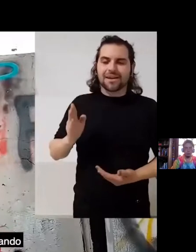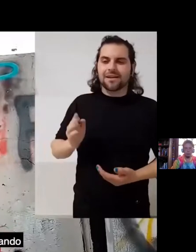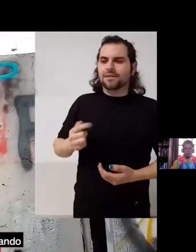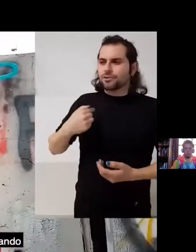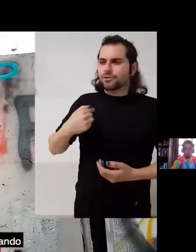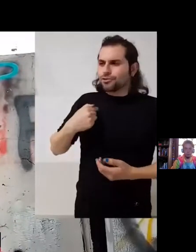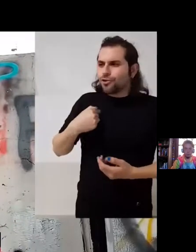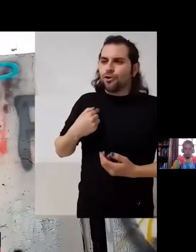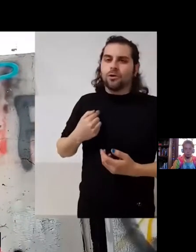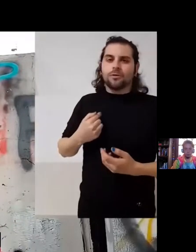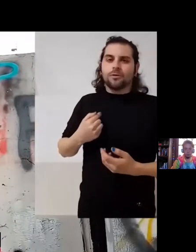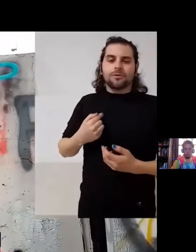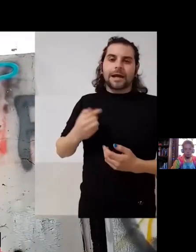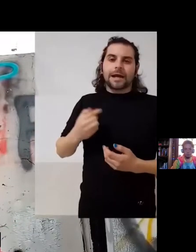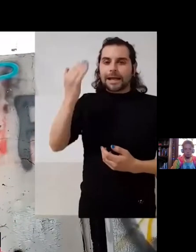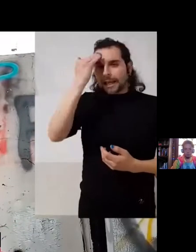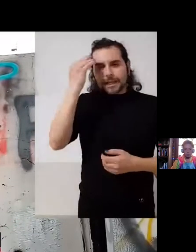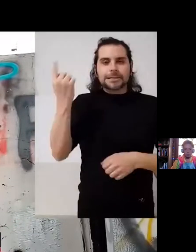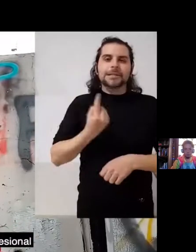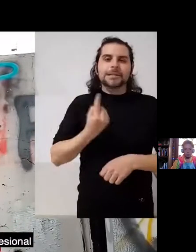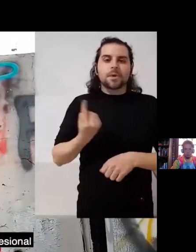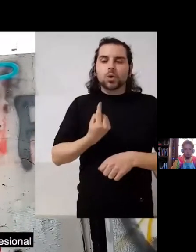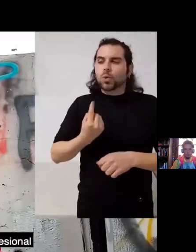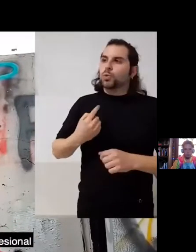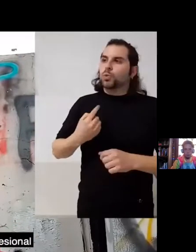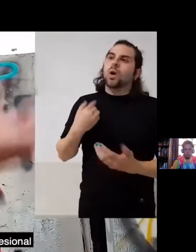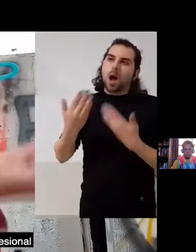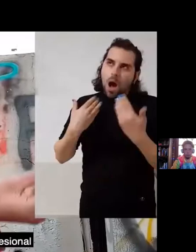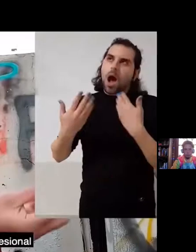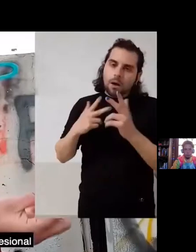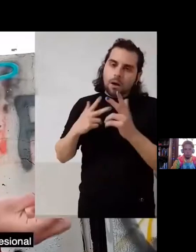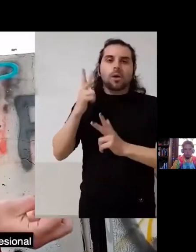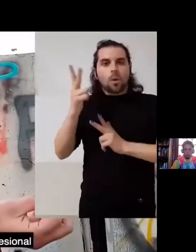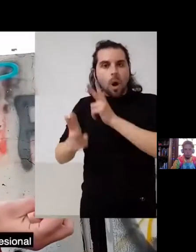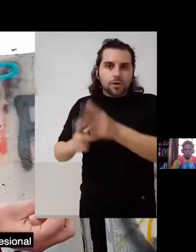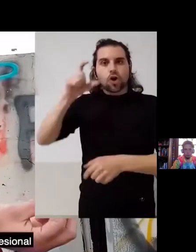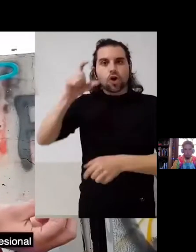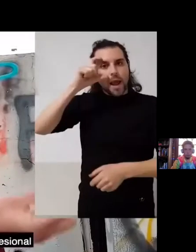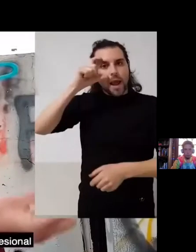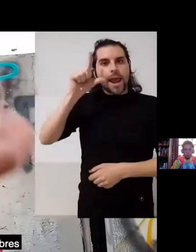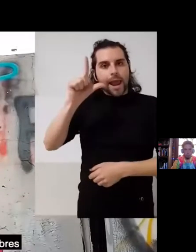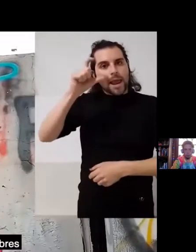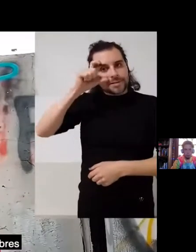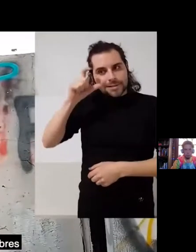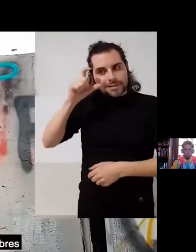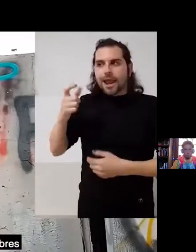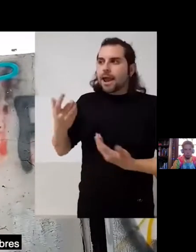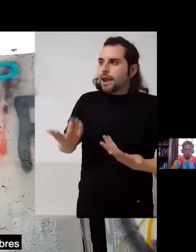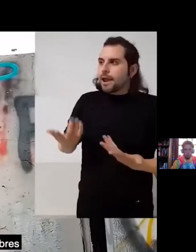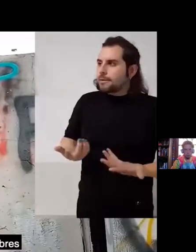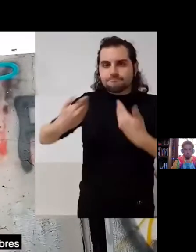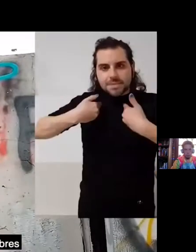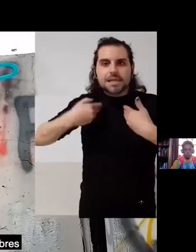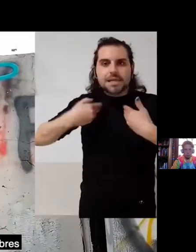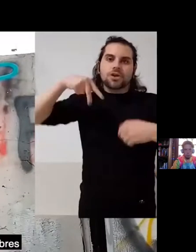consultation médicale où on devrait parler de mon corps et de ma santé pour avoir de la difficulté du